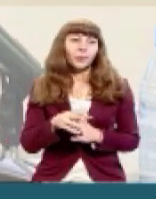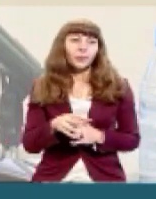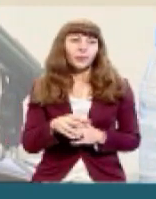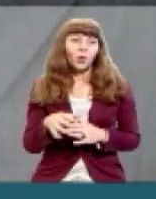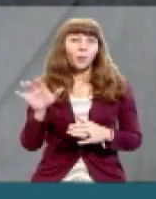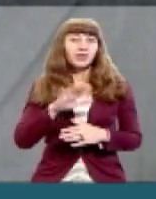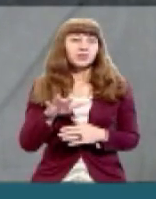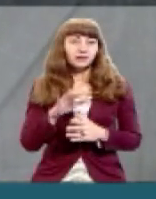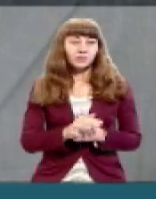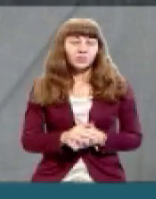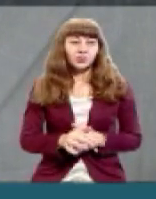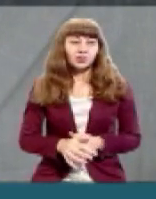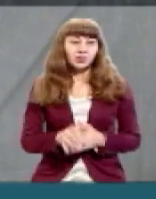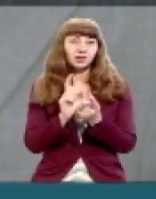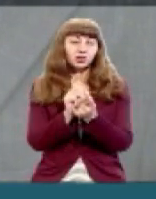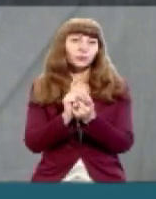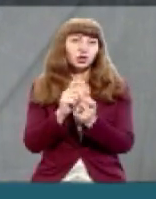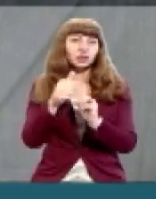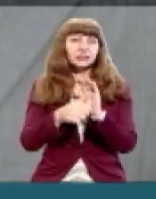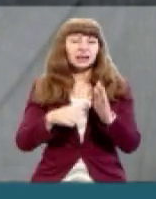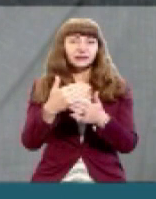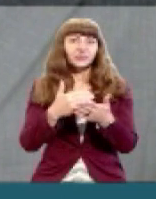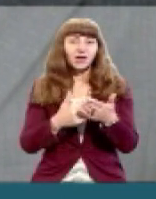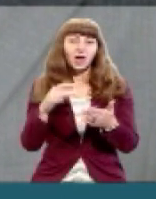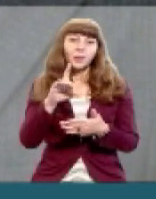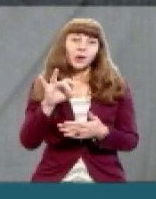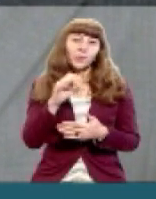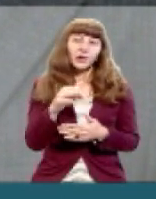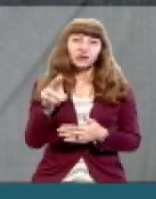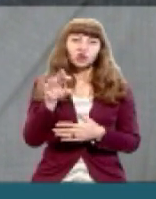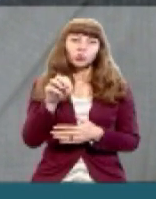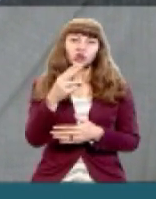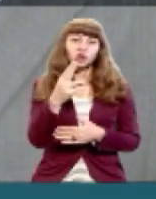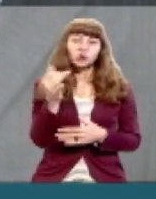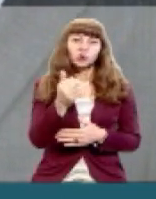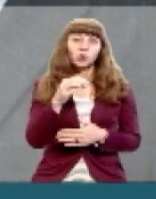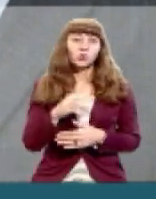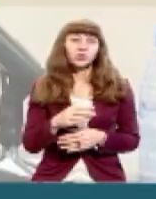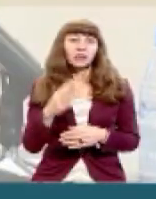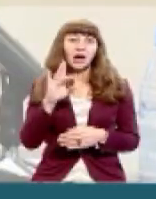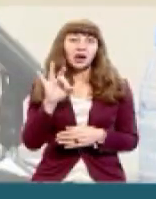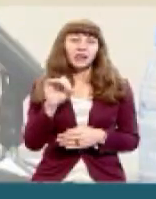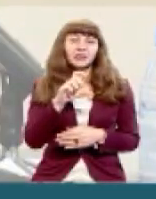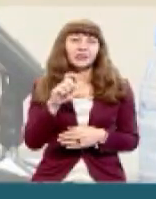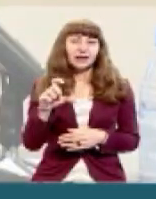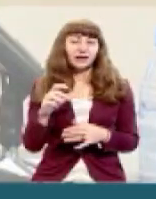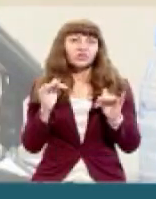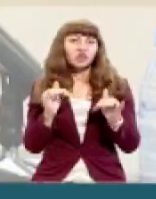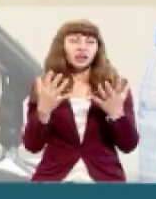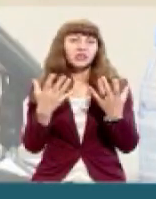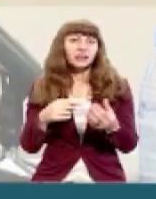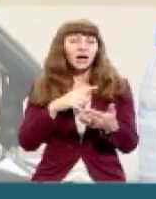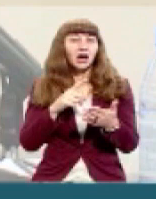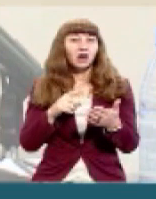кикбоксинг, ММА, джиу-джитсу, карате және тағы да басқа 16 түр бойынша жекпе-жек фестивалі өтеді.